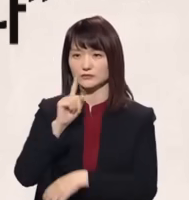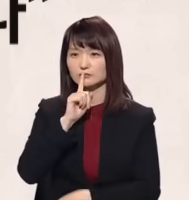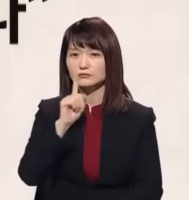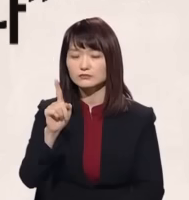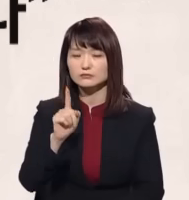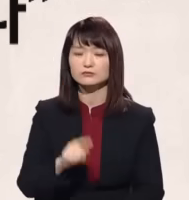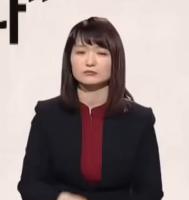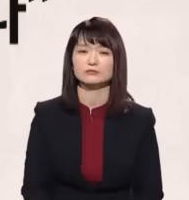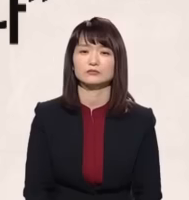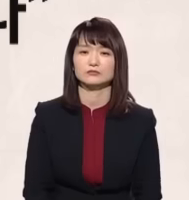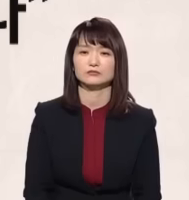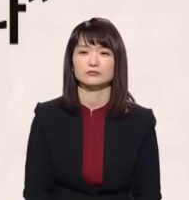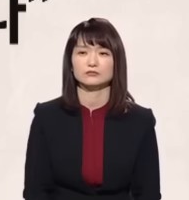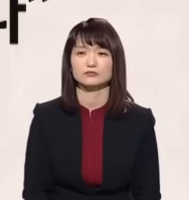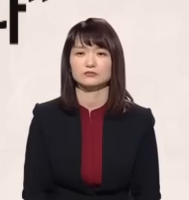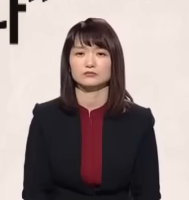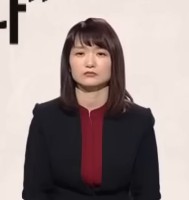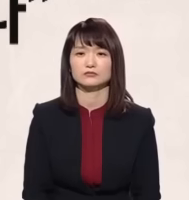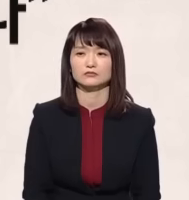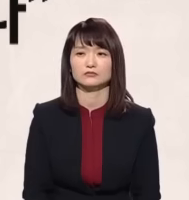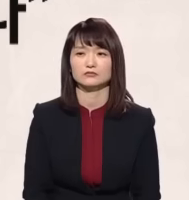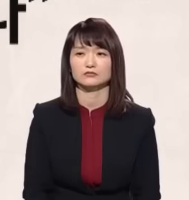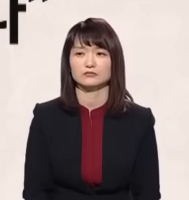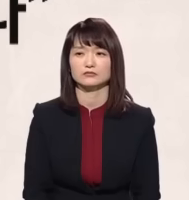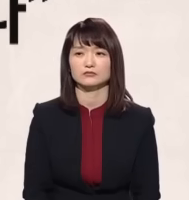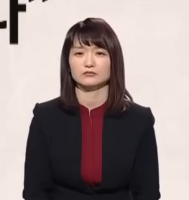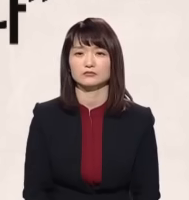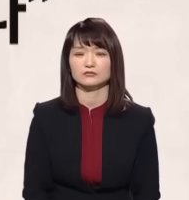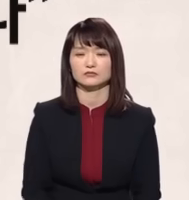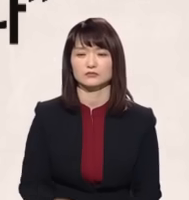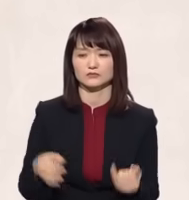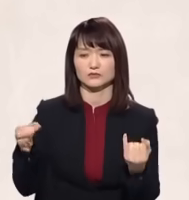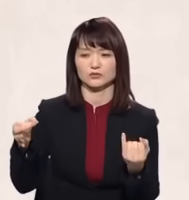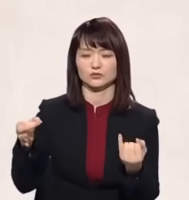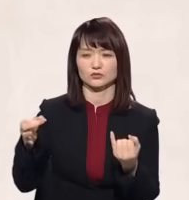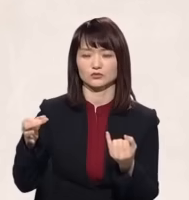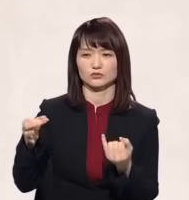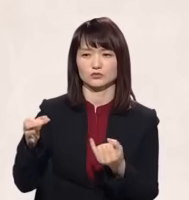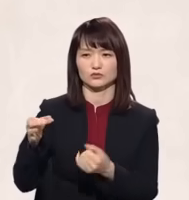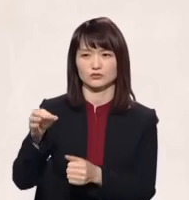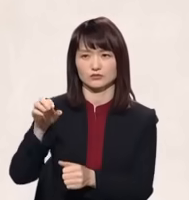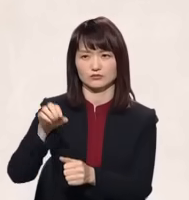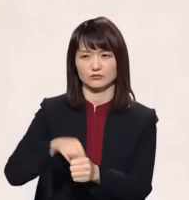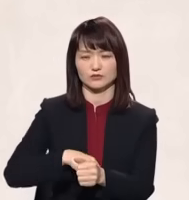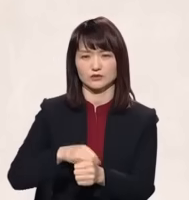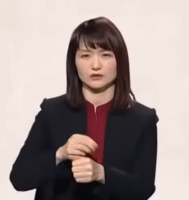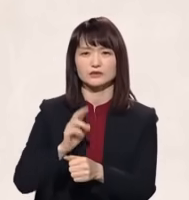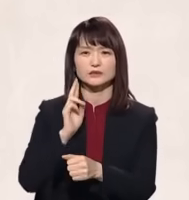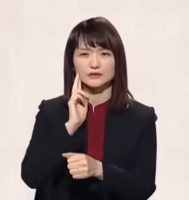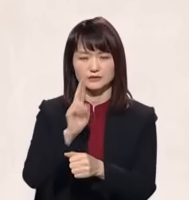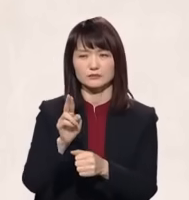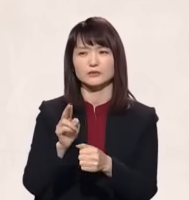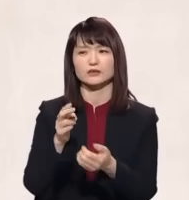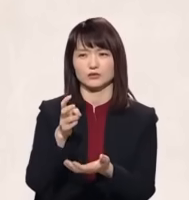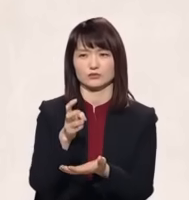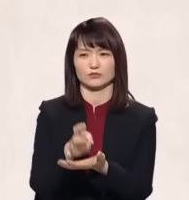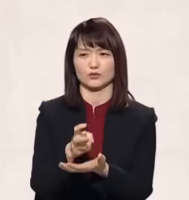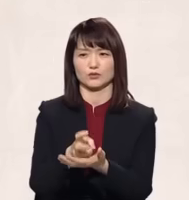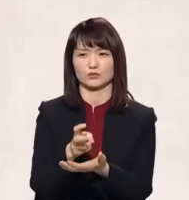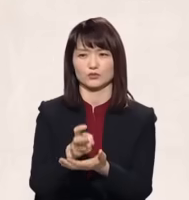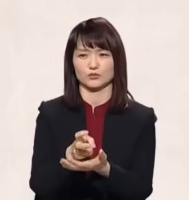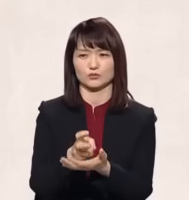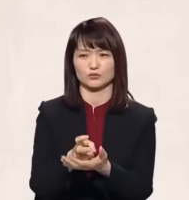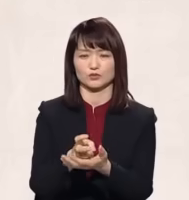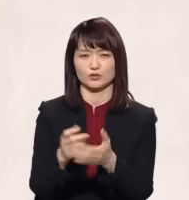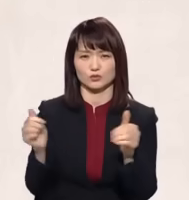있습니다. 돈을 받아내려고 너무 과하게 하고 있기 때문에 법적으로 문제를 가릴